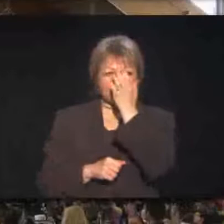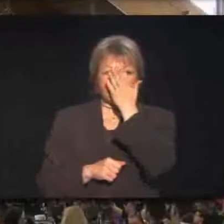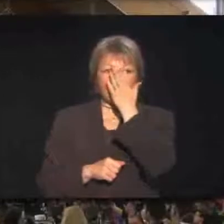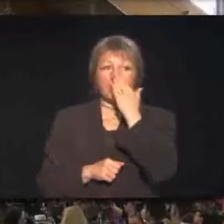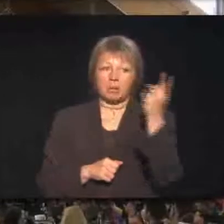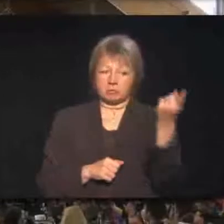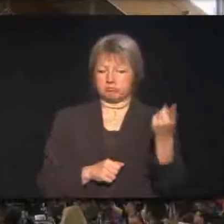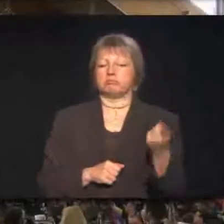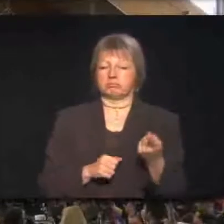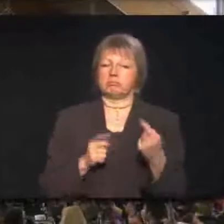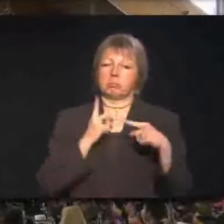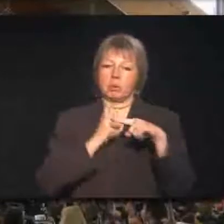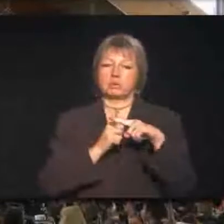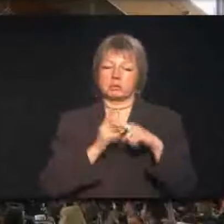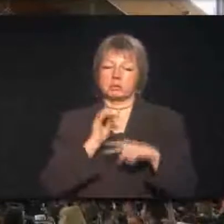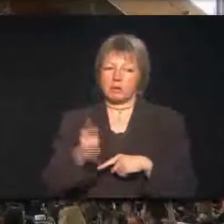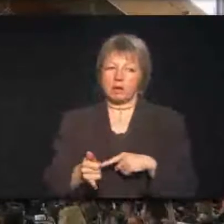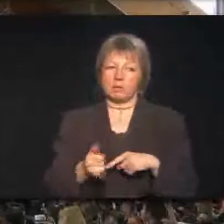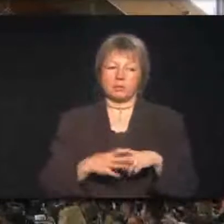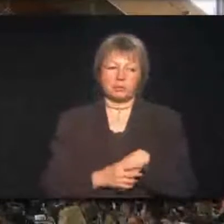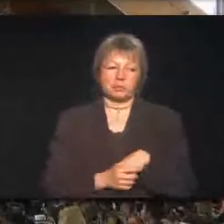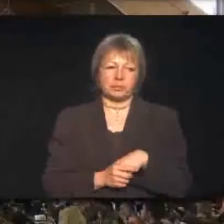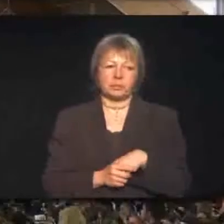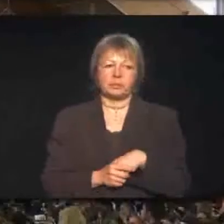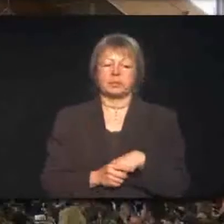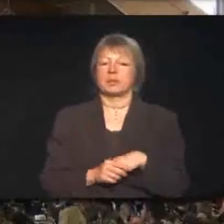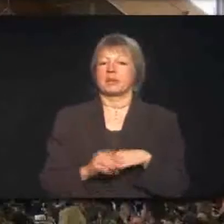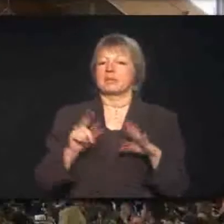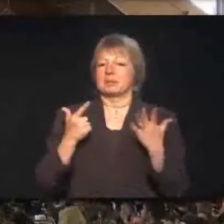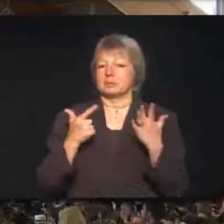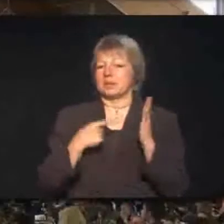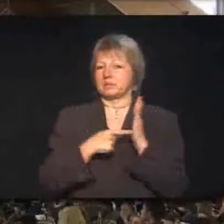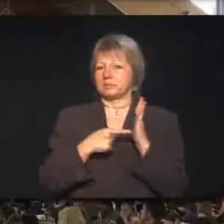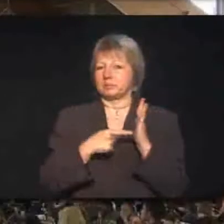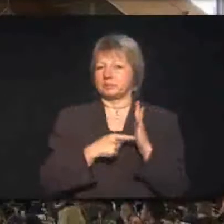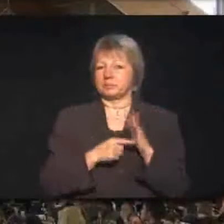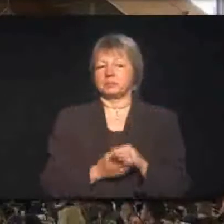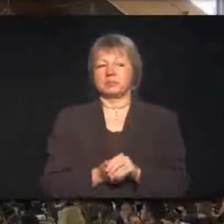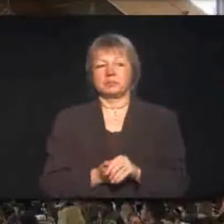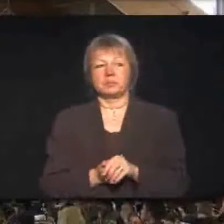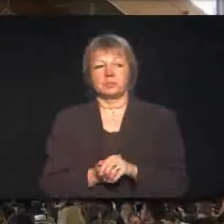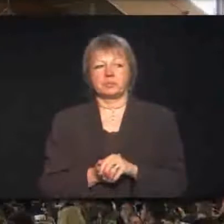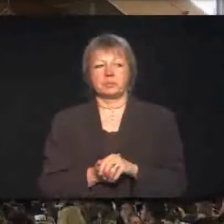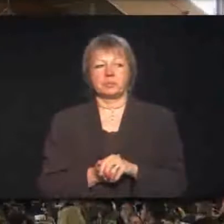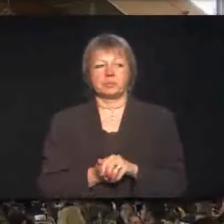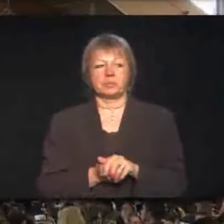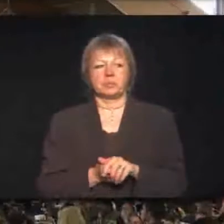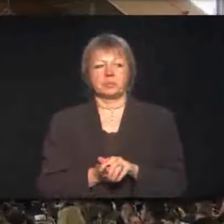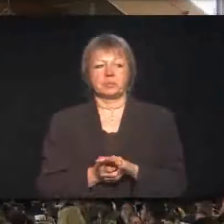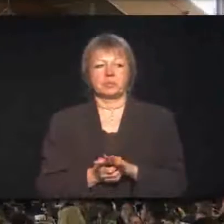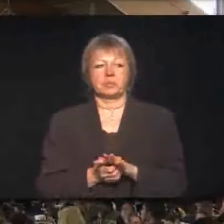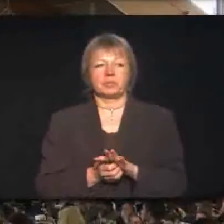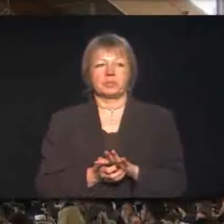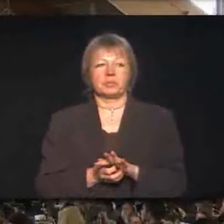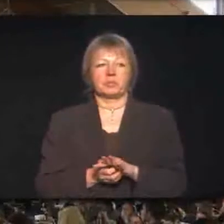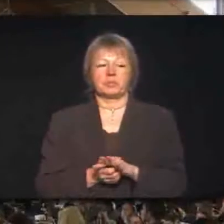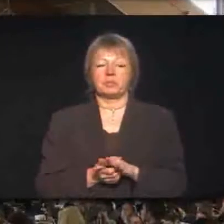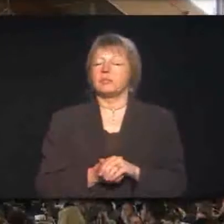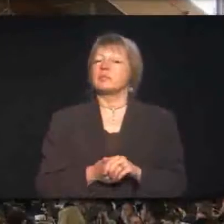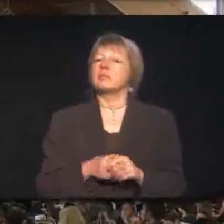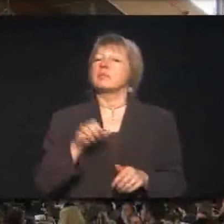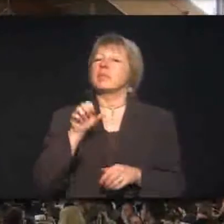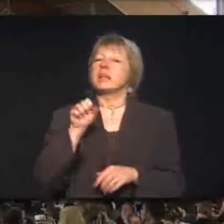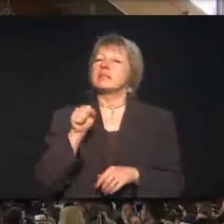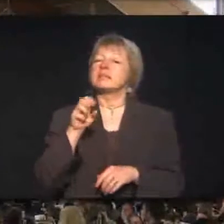das ist sehr positiv Meinungsbild 7 sollen ihr dürft am Ende einmal klatschen sollen wir